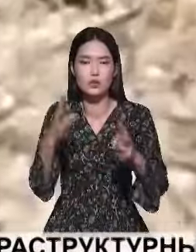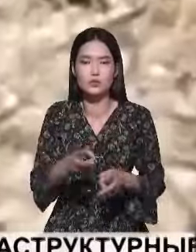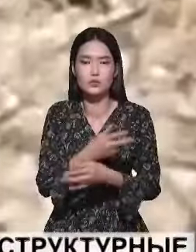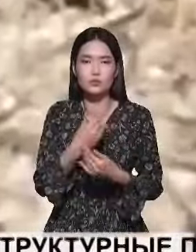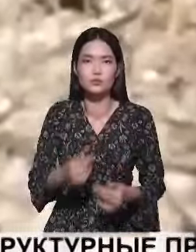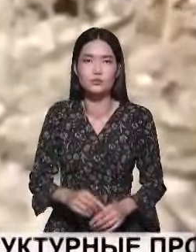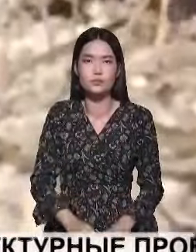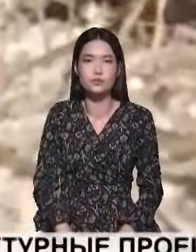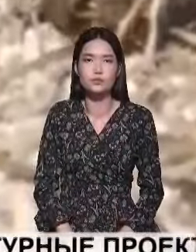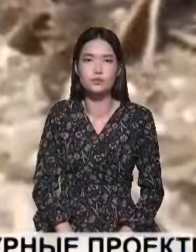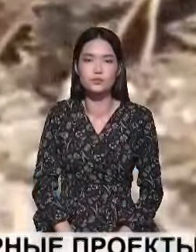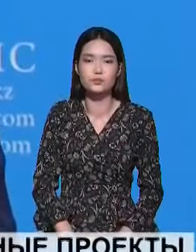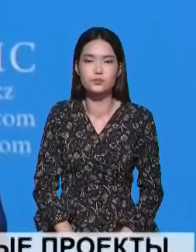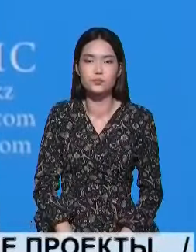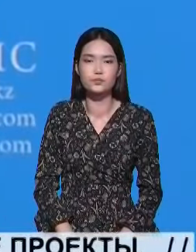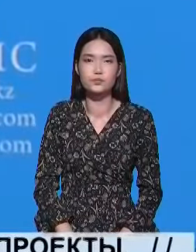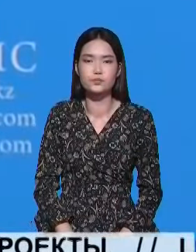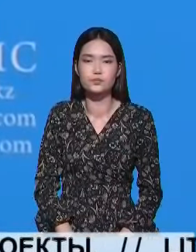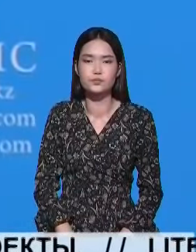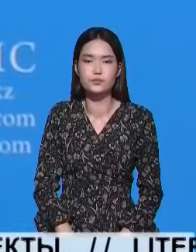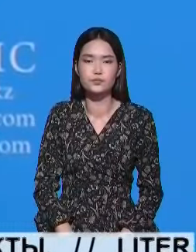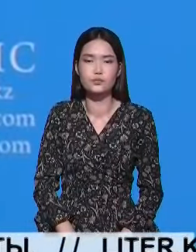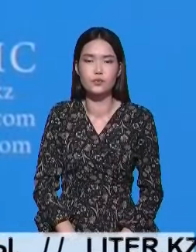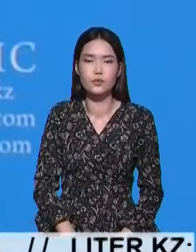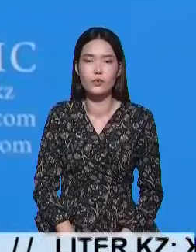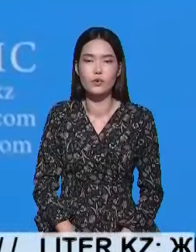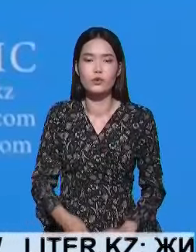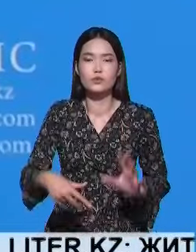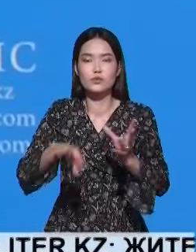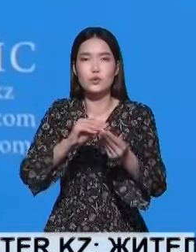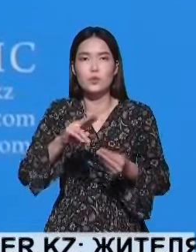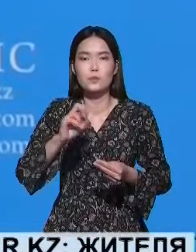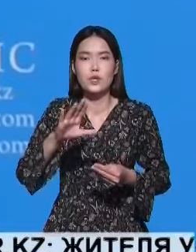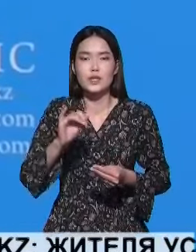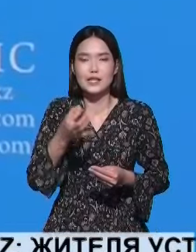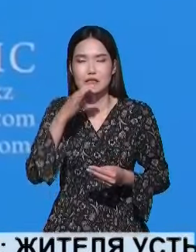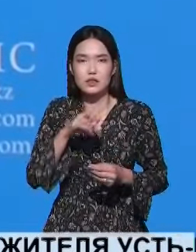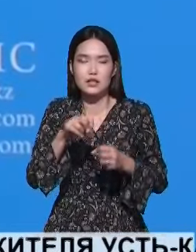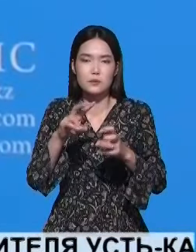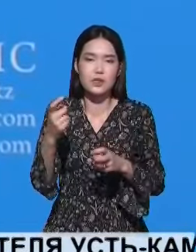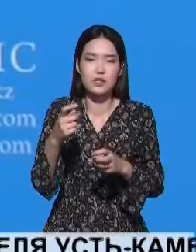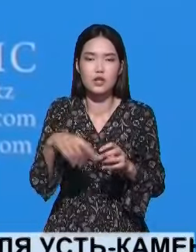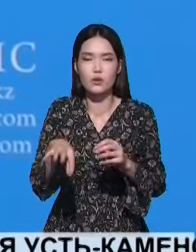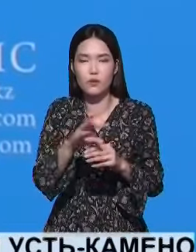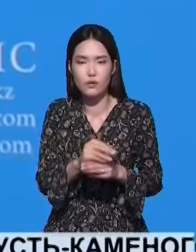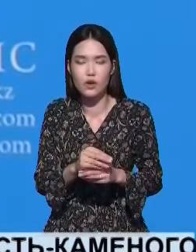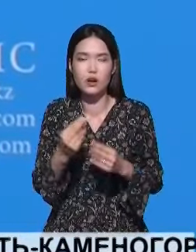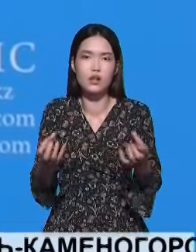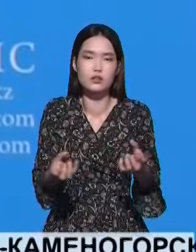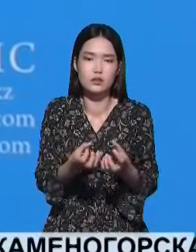пострадают. Те пестициды, которые препараты покупаем, они проходят испытания